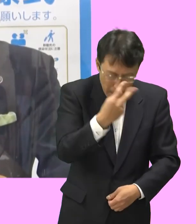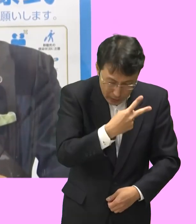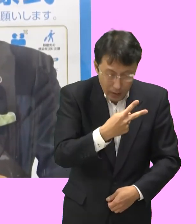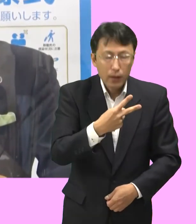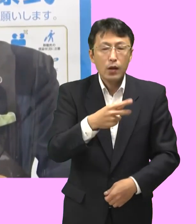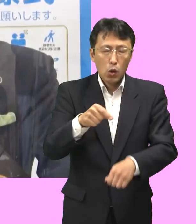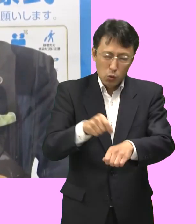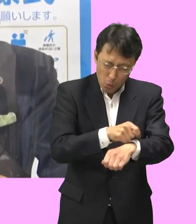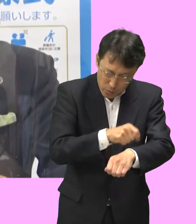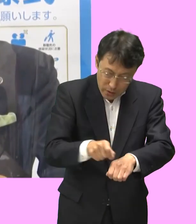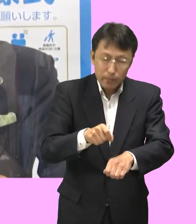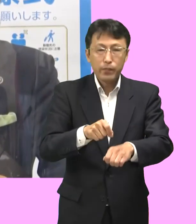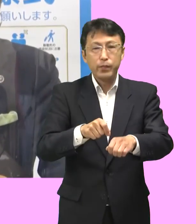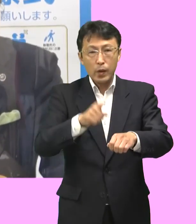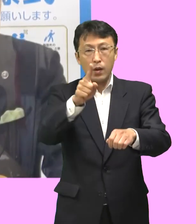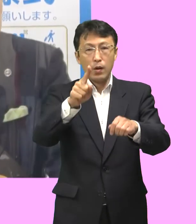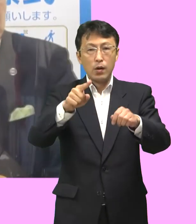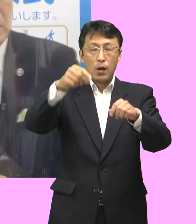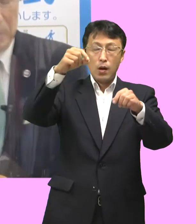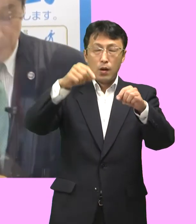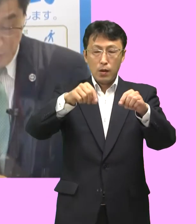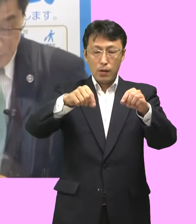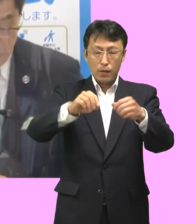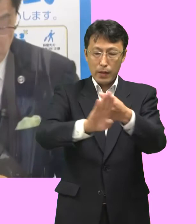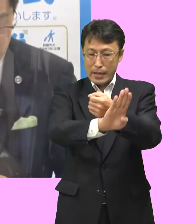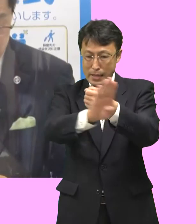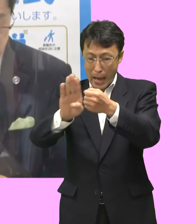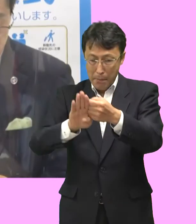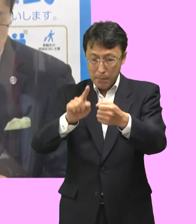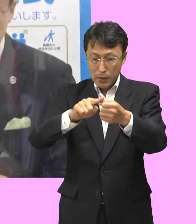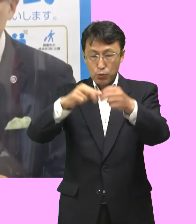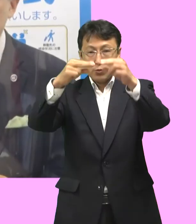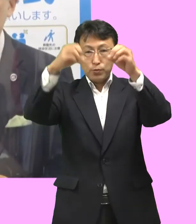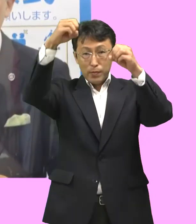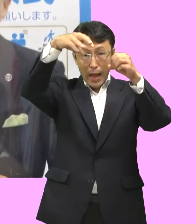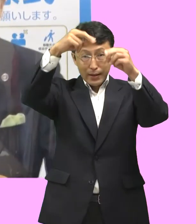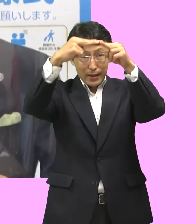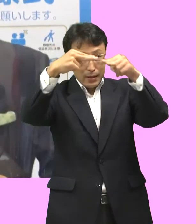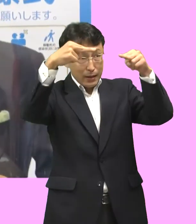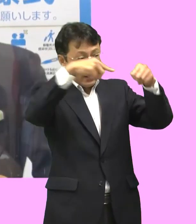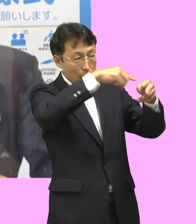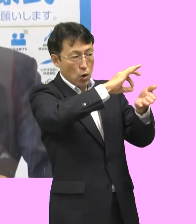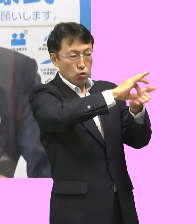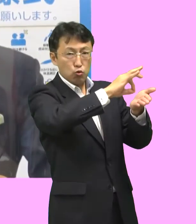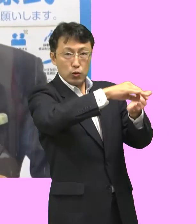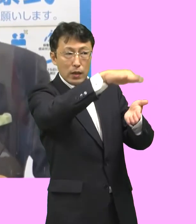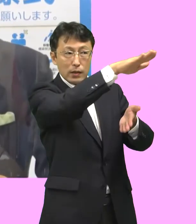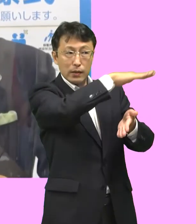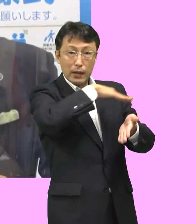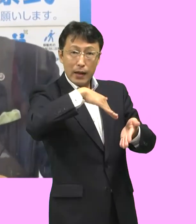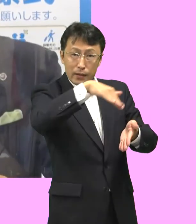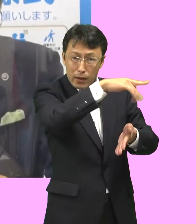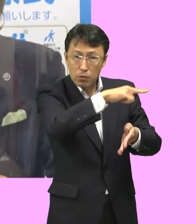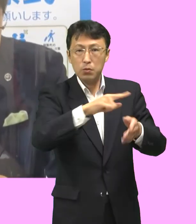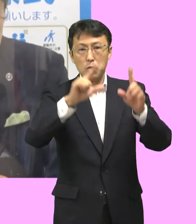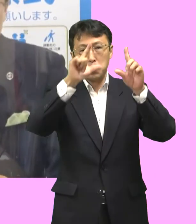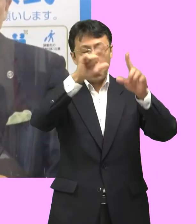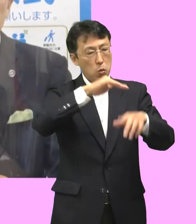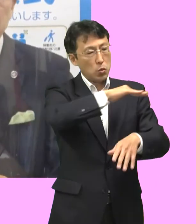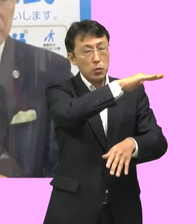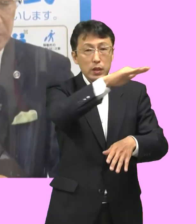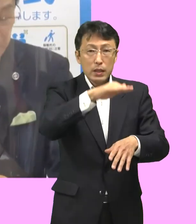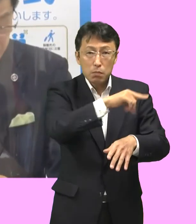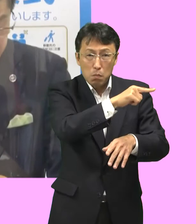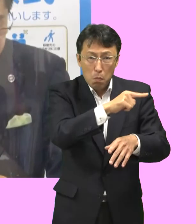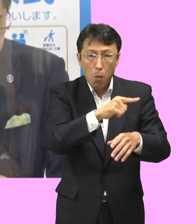である、まあ、東京電力の管内でもですね、放出についても具体的に検討すべきだというふうに思います。